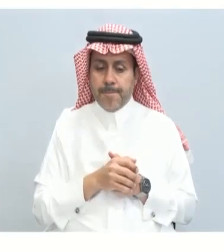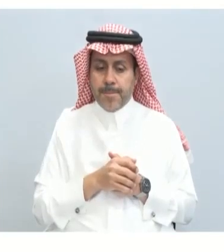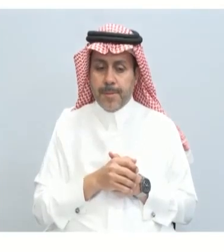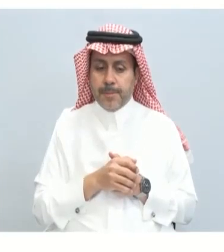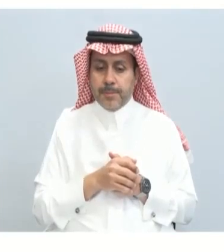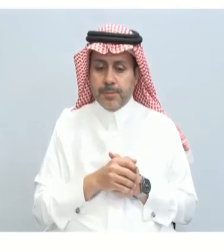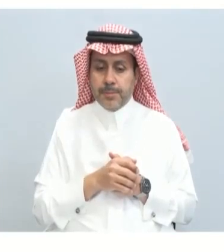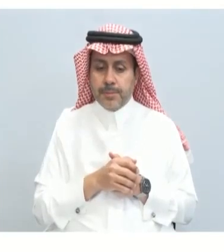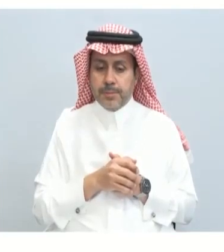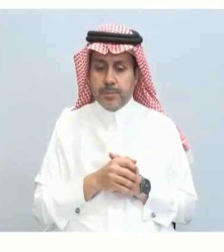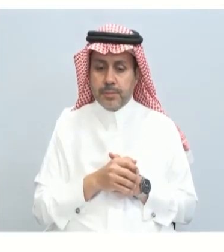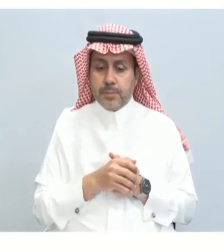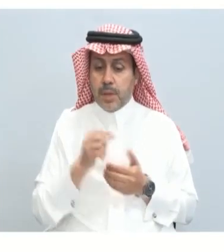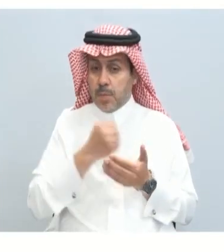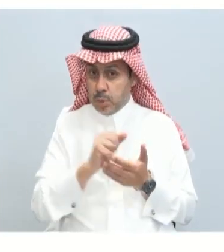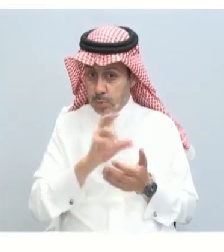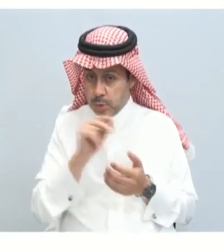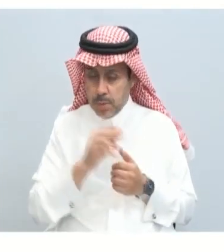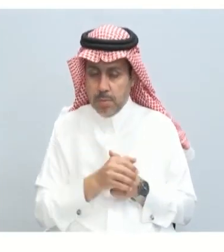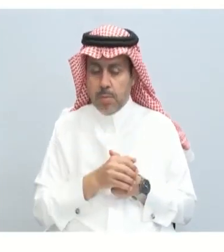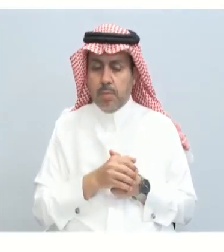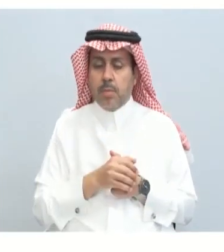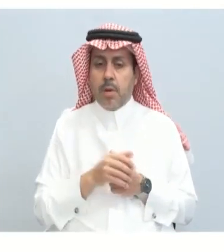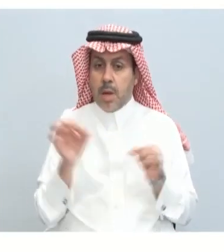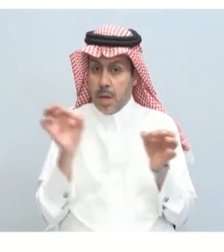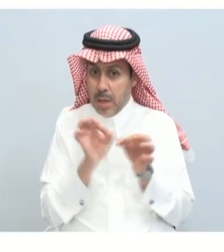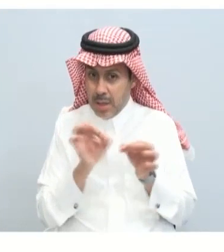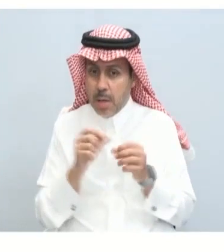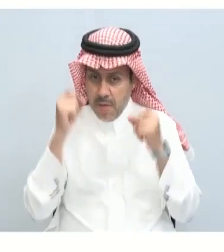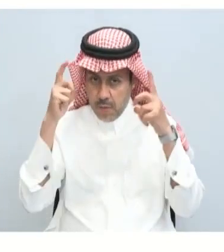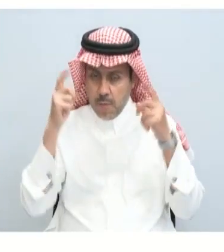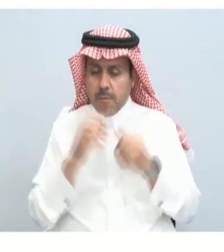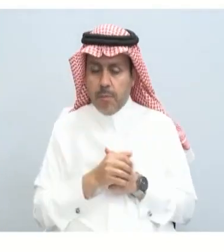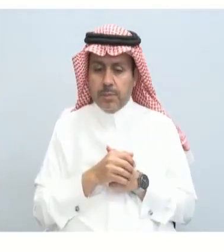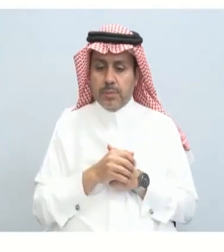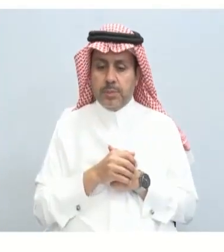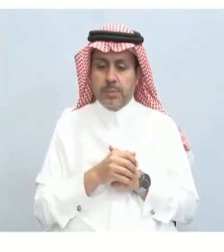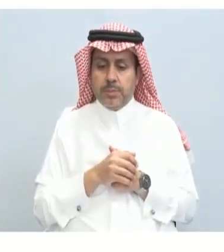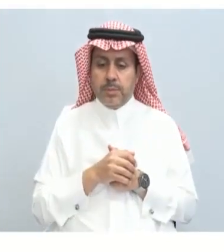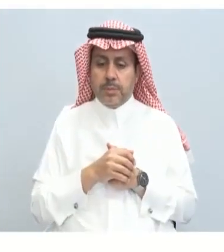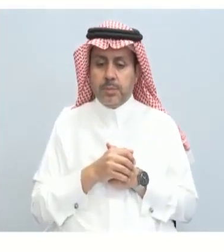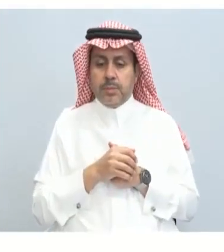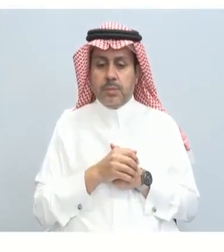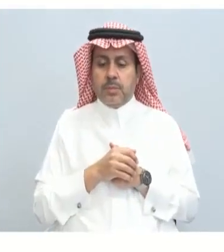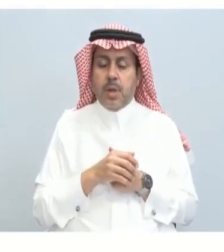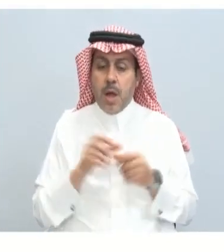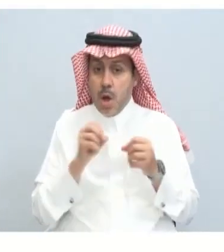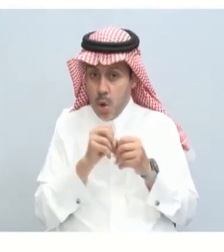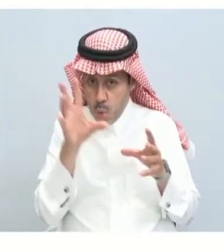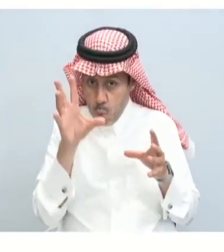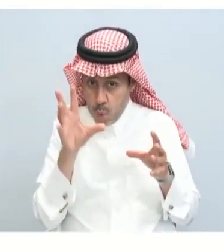ثم حذف المشبه والقرين هنا مفهومه غير ملفوظه خلينا حاليا بالتاكيد انه الظلمات هي الكفر وانا النور هو